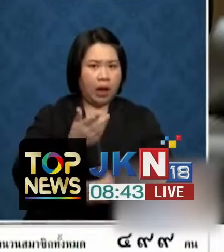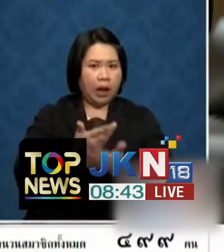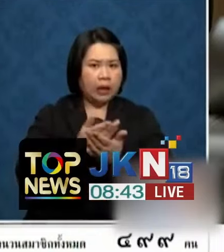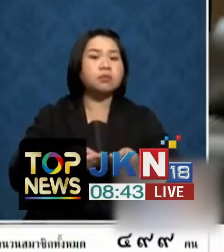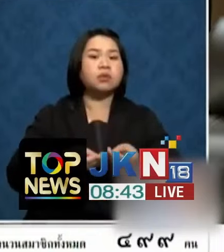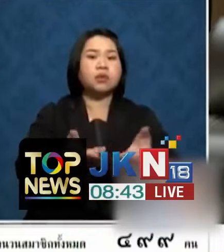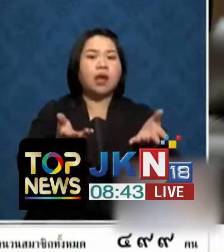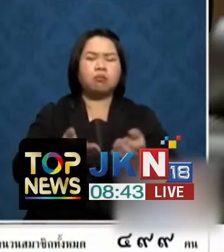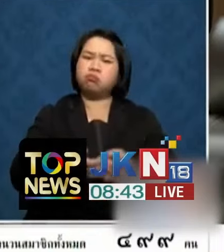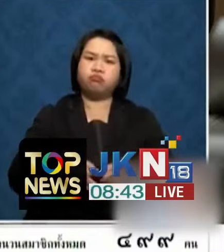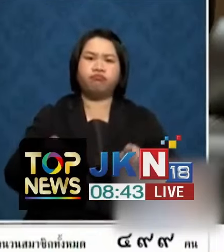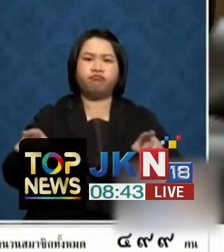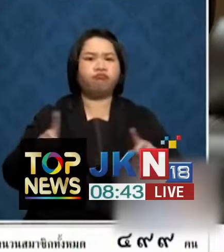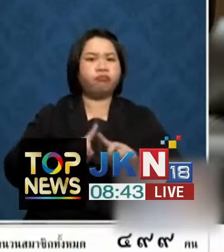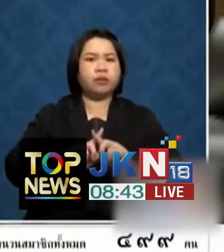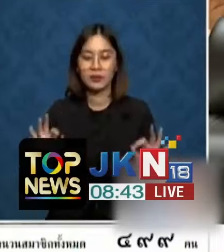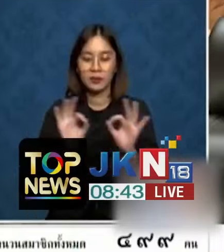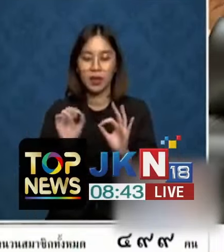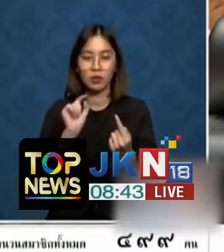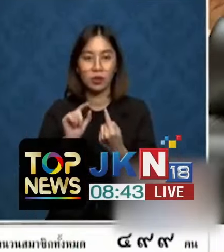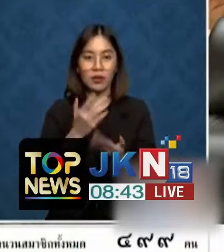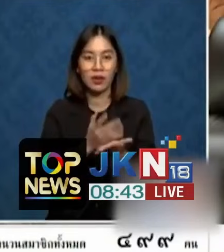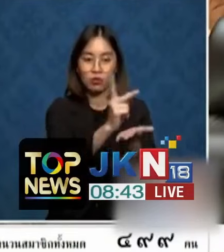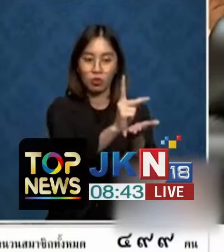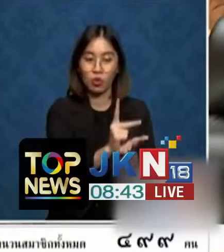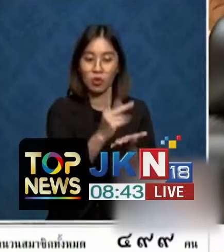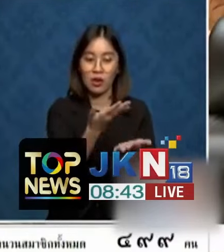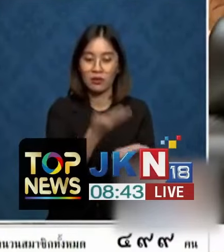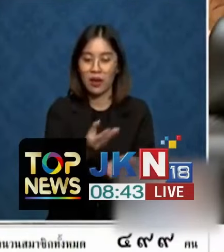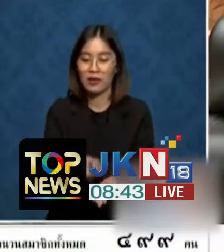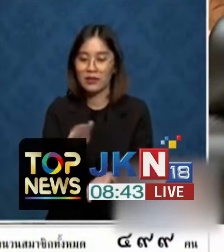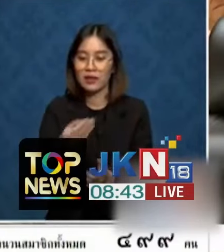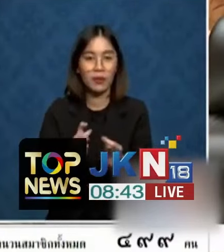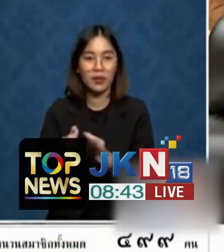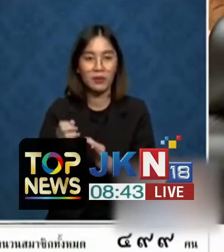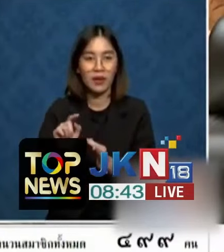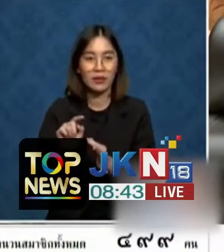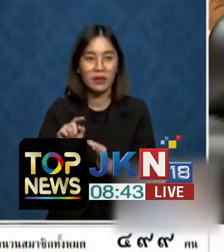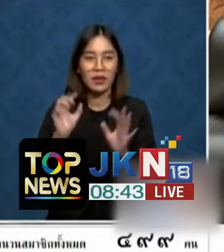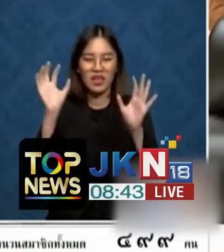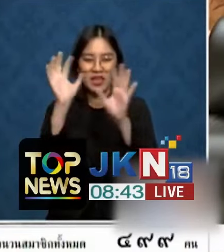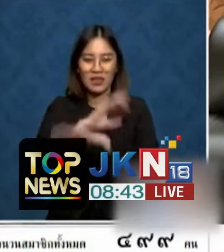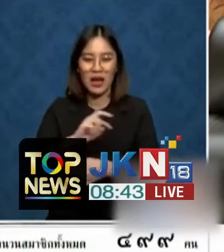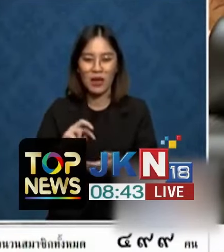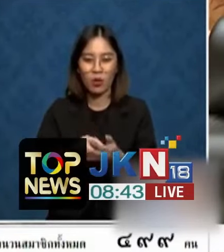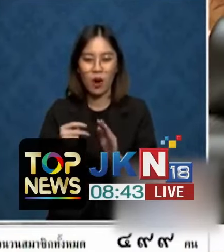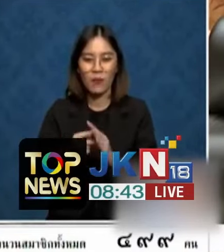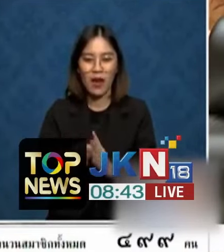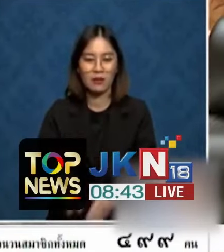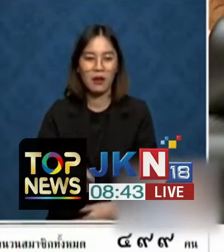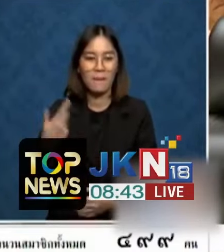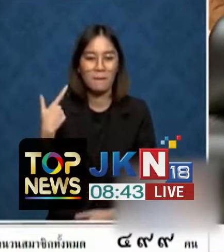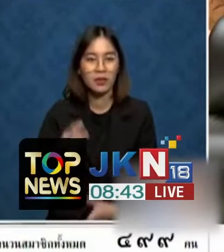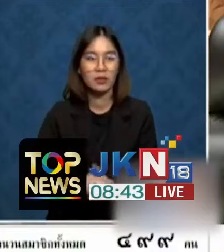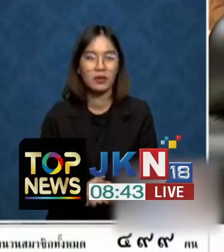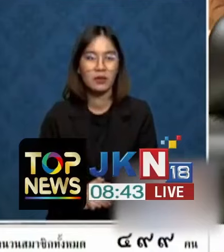กู้มาแจกมันคนละเวอร์ชันกันเลยครับการกู้มาแจกแค่6เดือนมันถึงเหมือนโยนหินลงน้